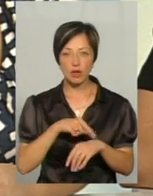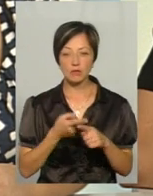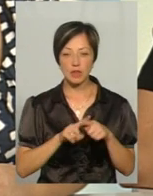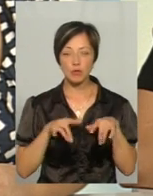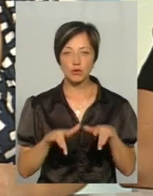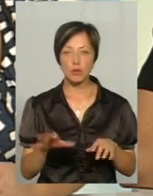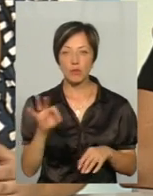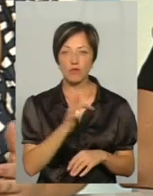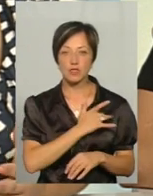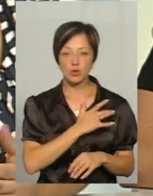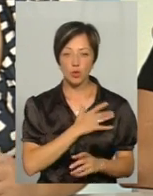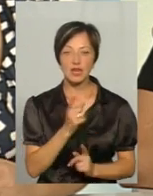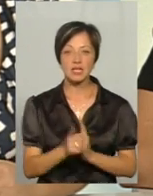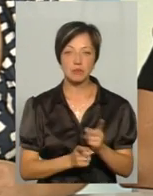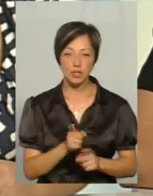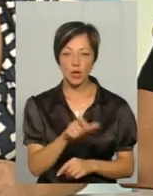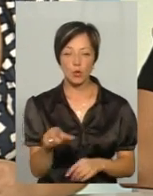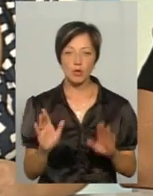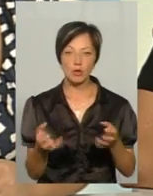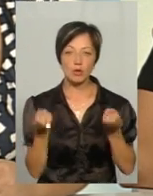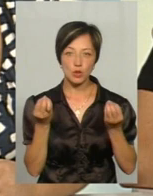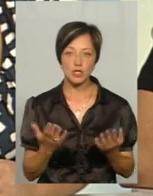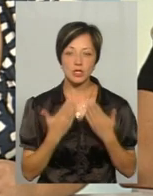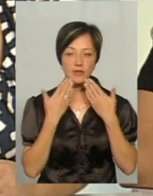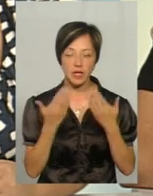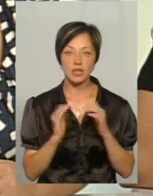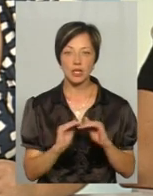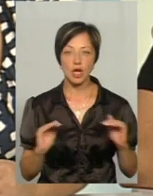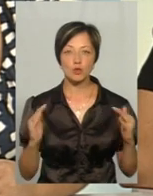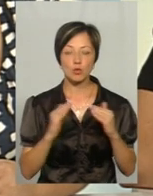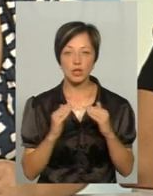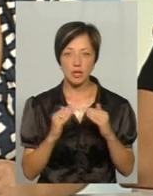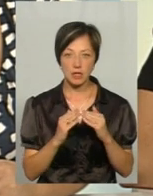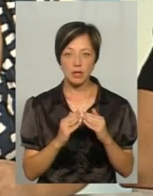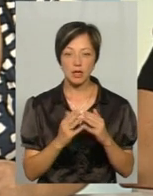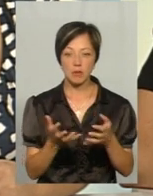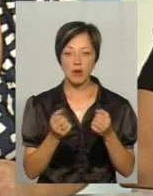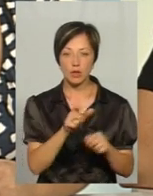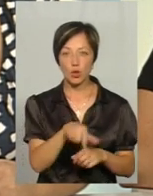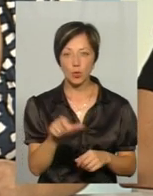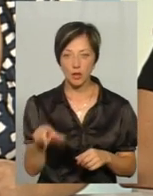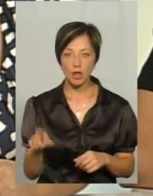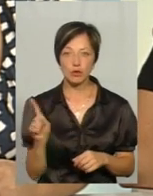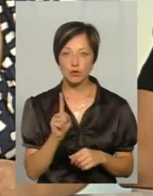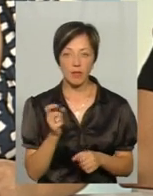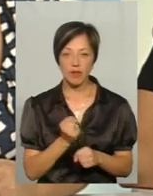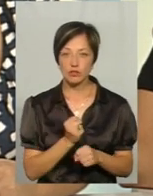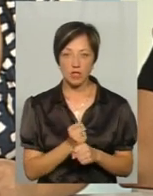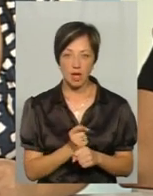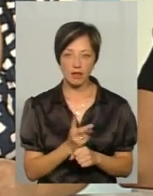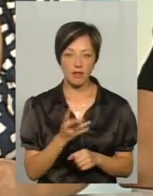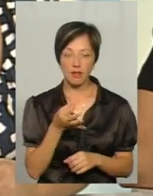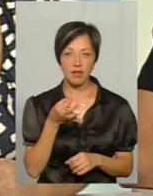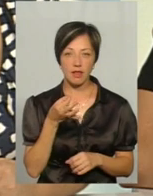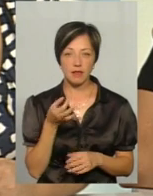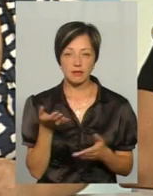про всиновлення зміниться, і людям буде простіше звертатися в дитячі будинки, брати людей, щоб не вчиняти і не